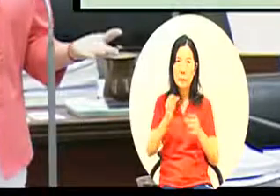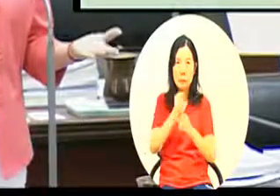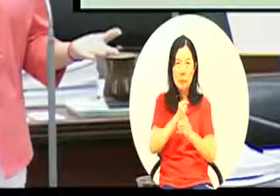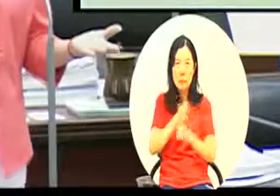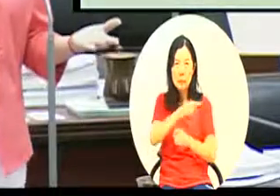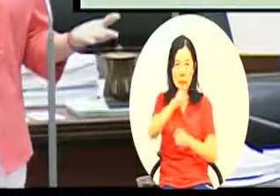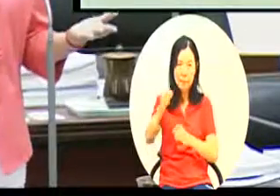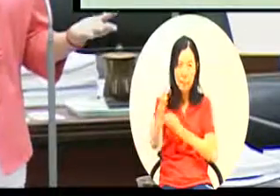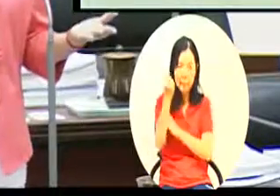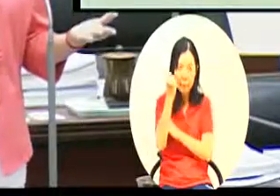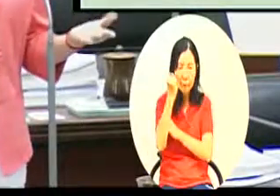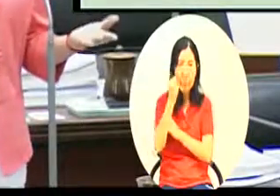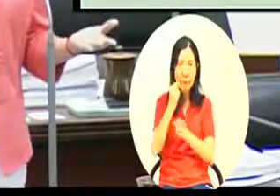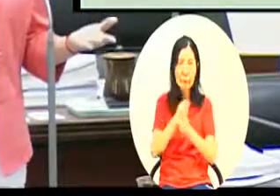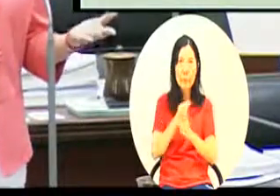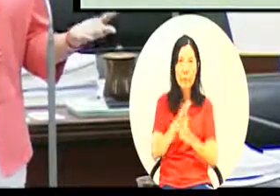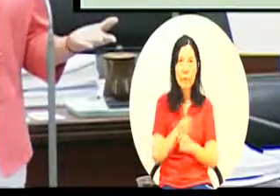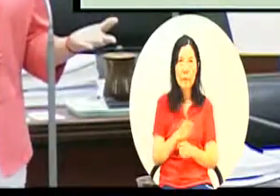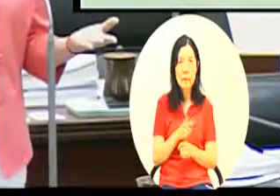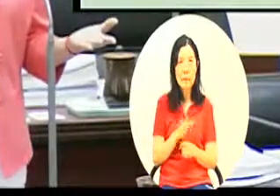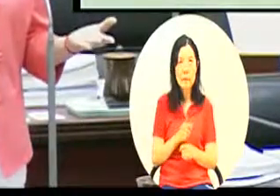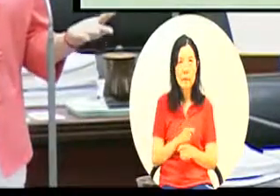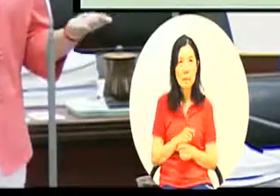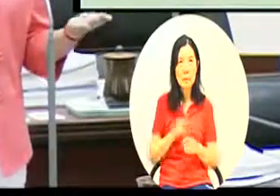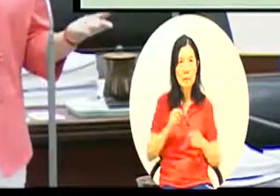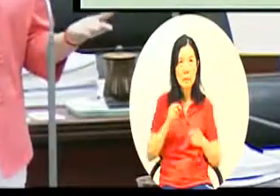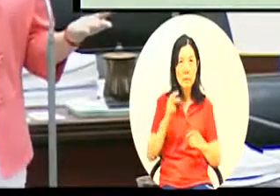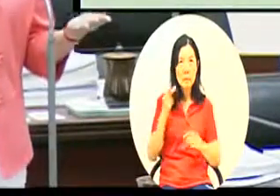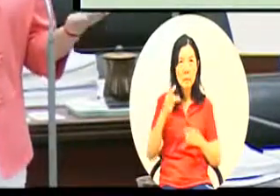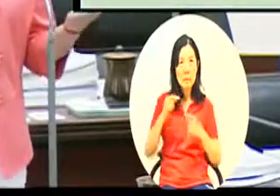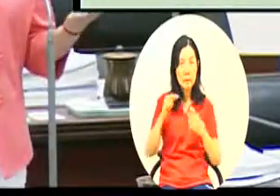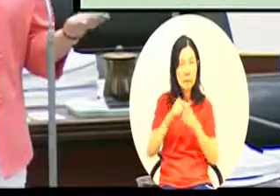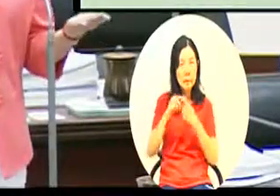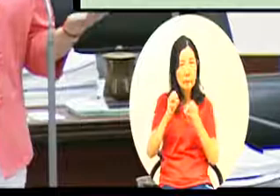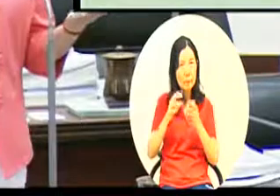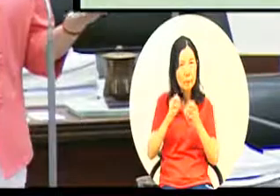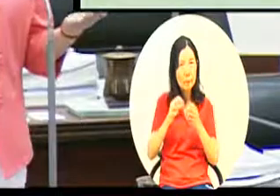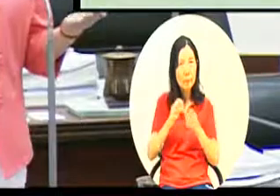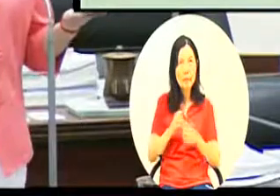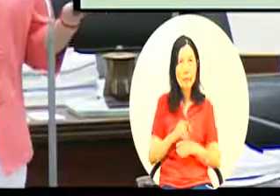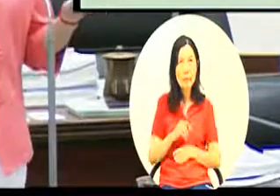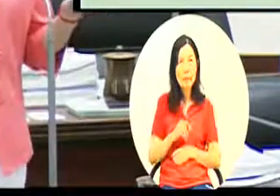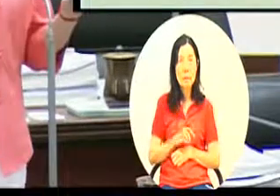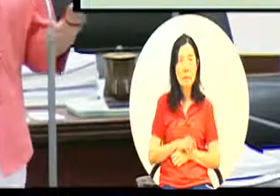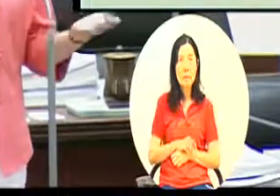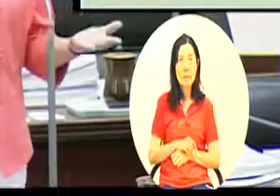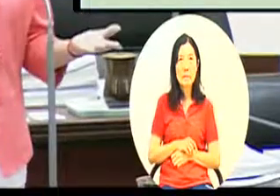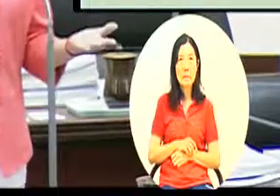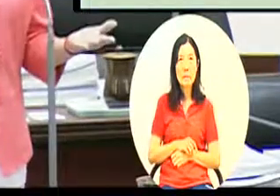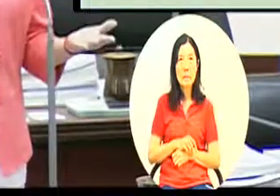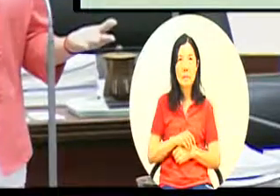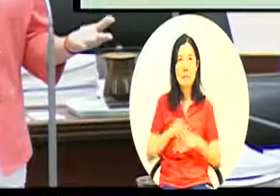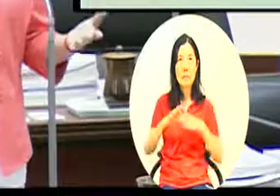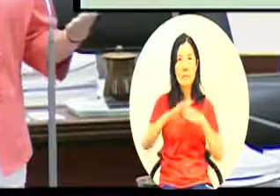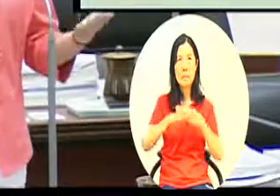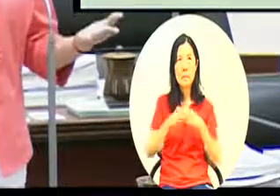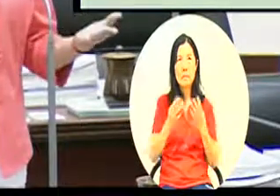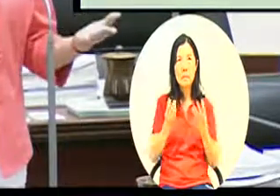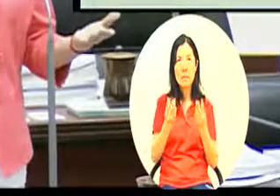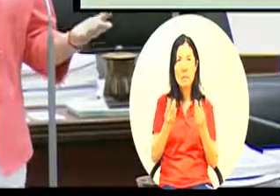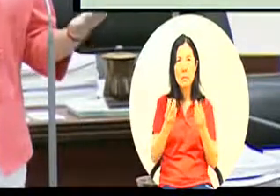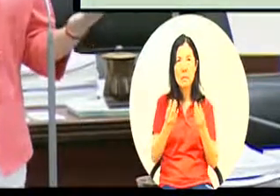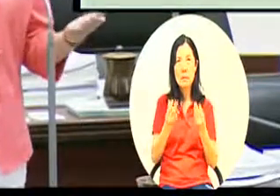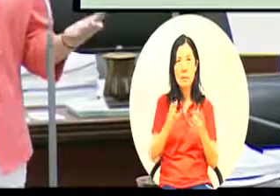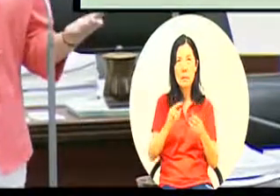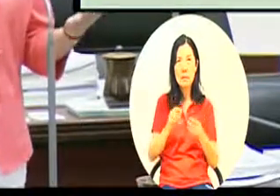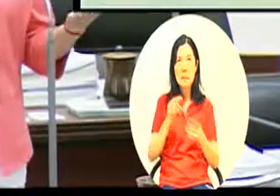认真的，那我们是不是在研讨？你们说不要说有什么不公平的对待，让他来澄